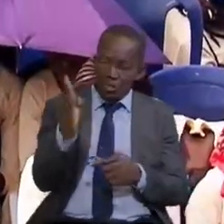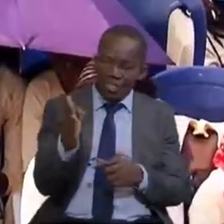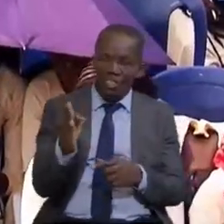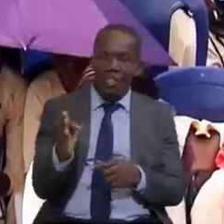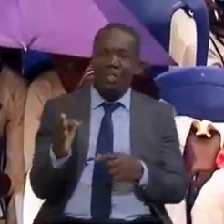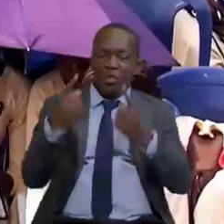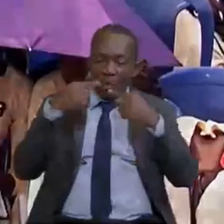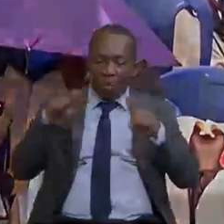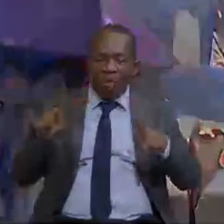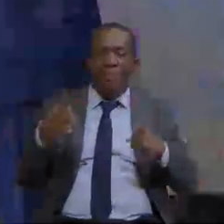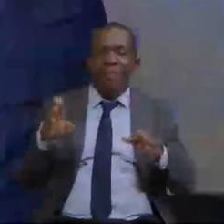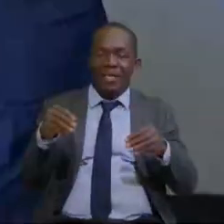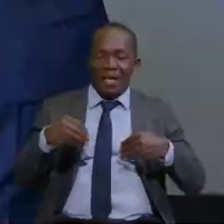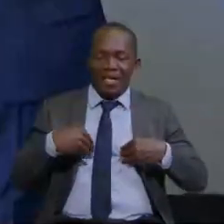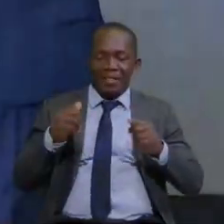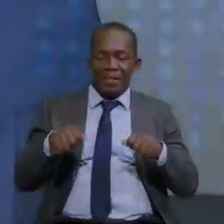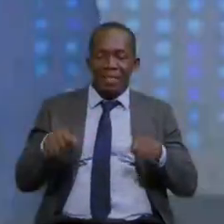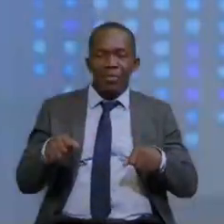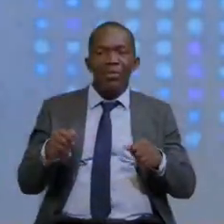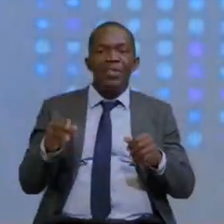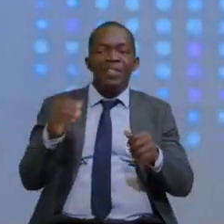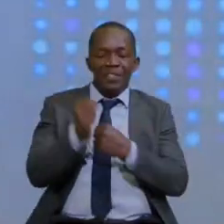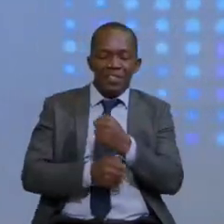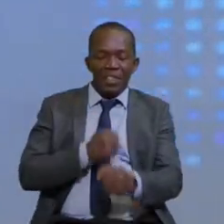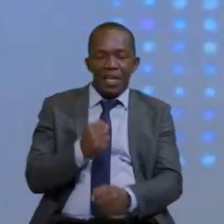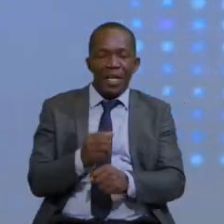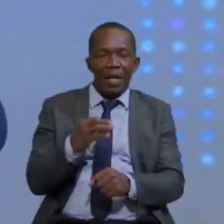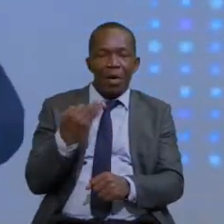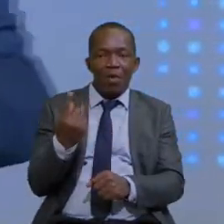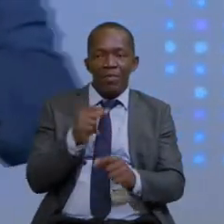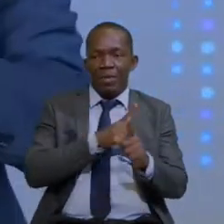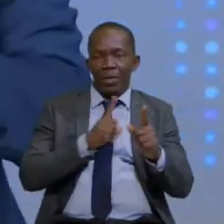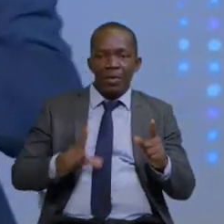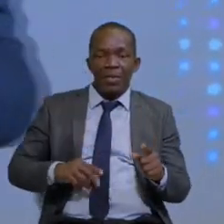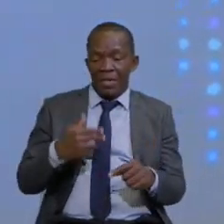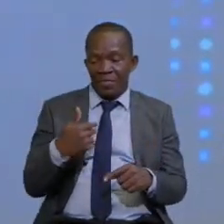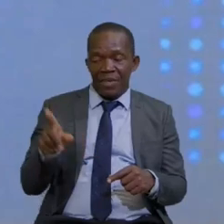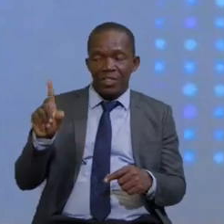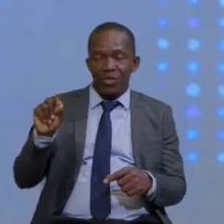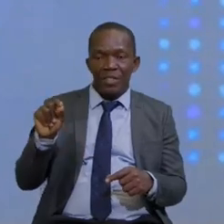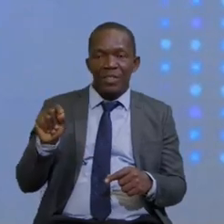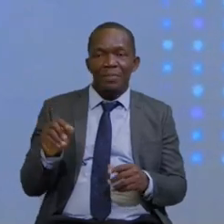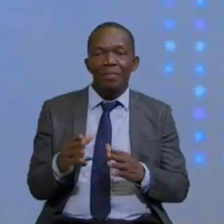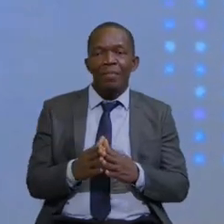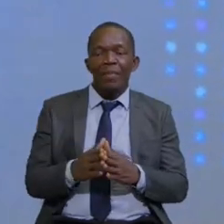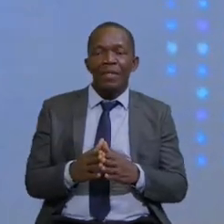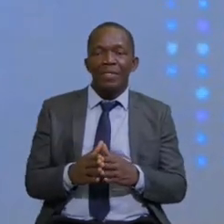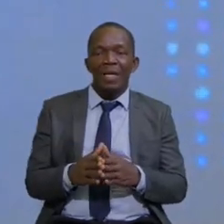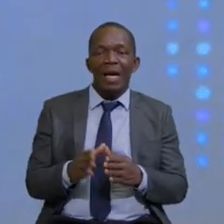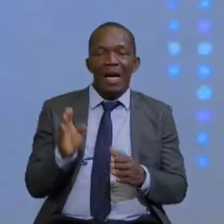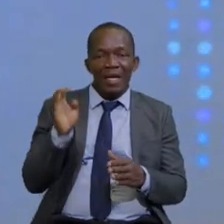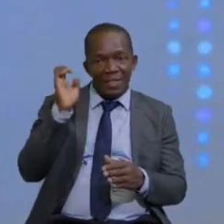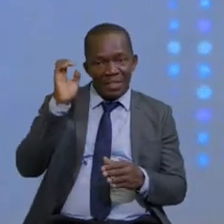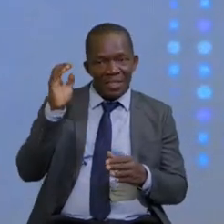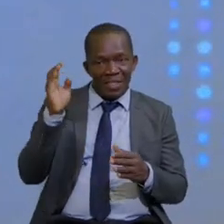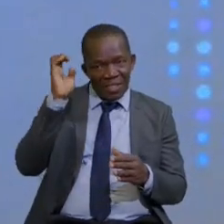Pour proclamer aux captifs la délivrance et la fin du pour publier une année de grâce du Seigneur. Verset 20. Ensuite, il roula le livre, le remit